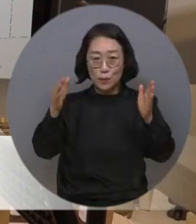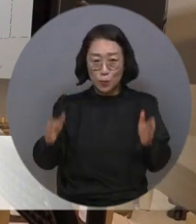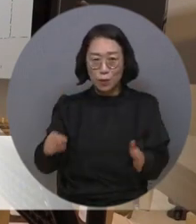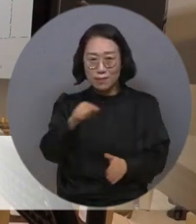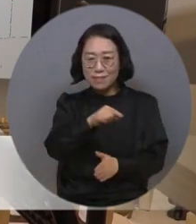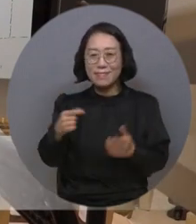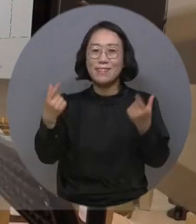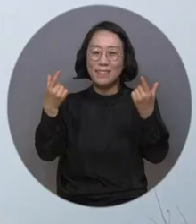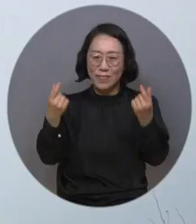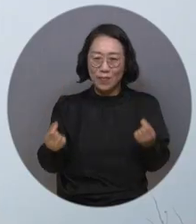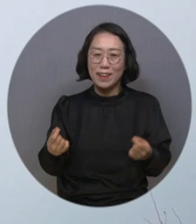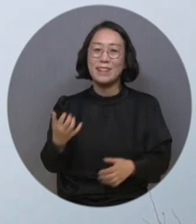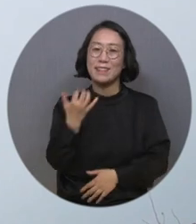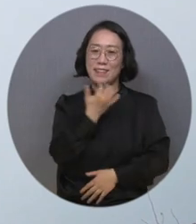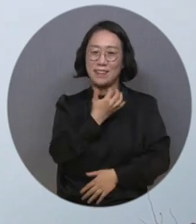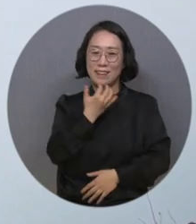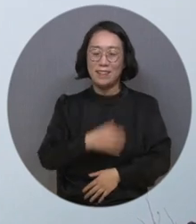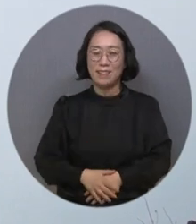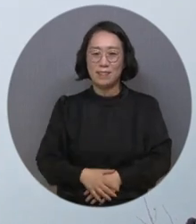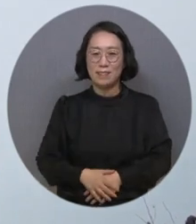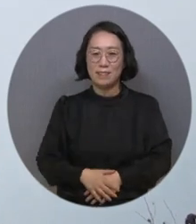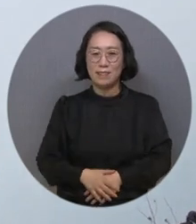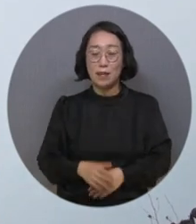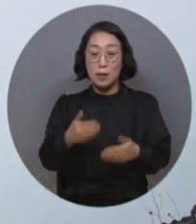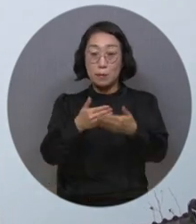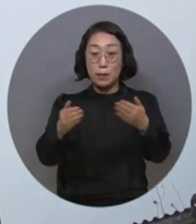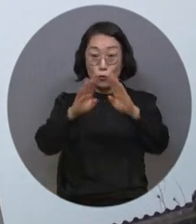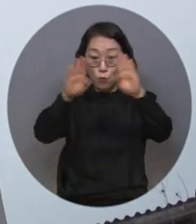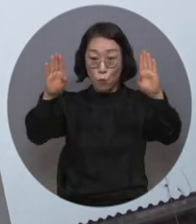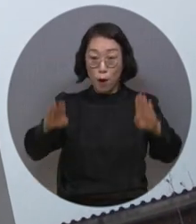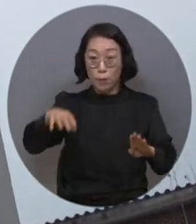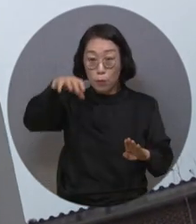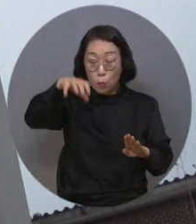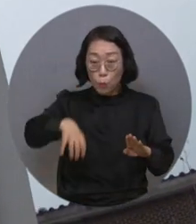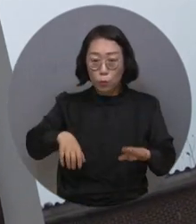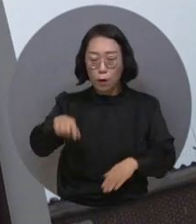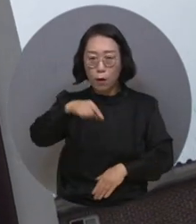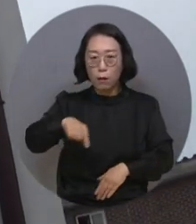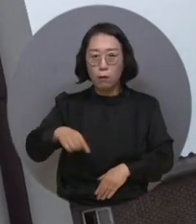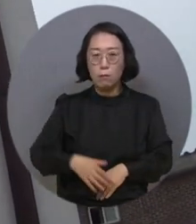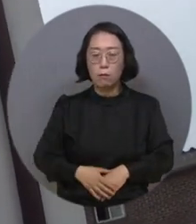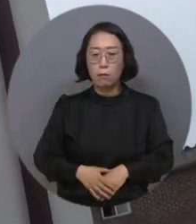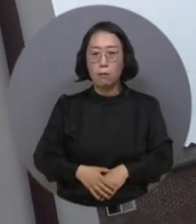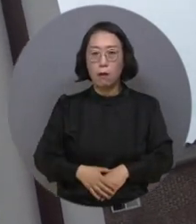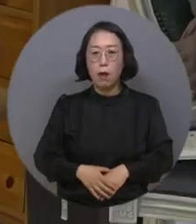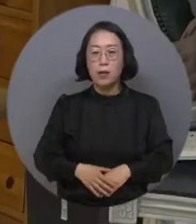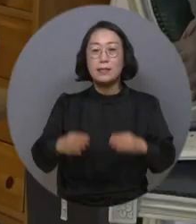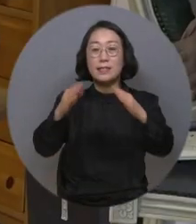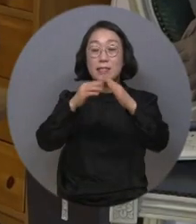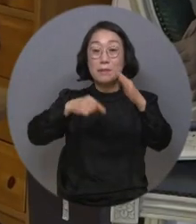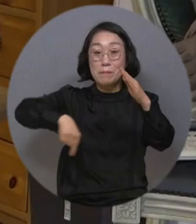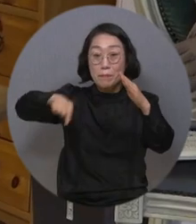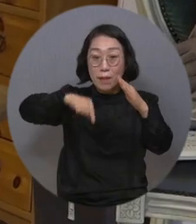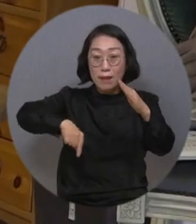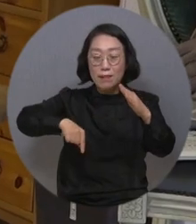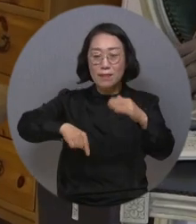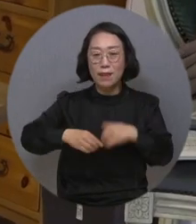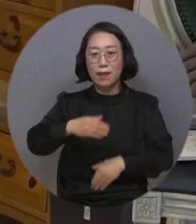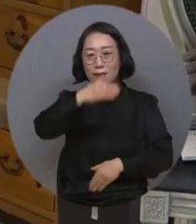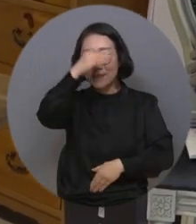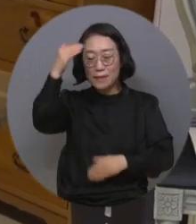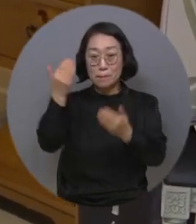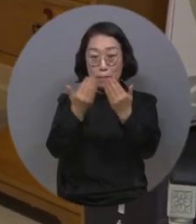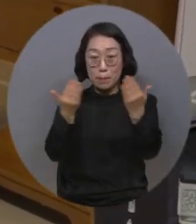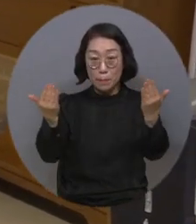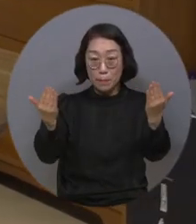색깔이 되겠죠. 백영수 미술관은 우리나라에서는 보기 드문 하우스 뮤지엄으로 작가의 작품 활동 모습을 상상해 볼